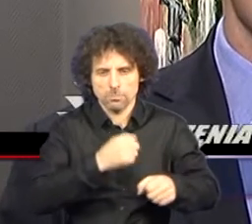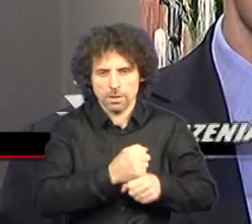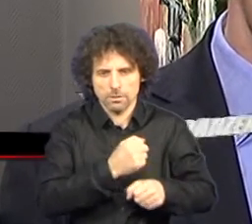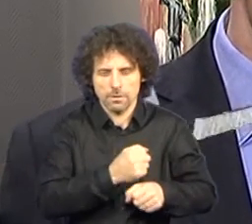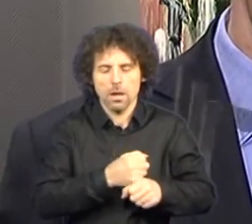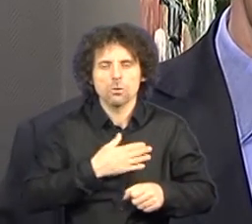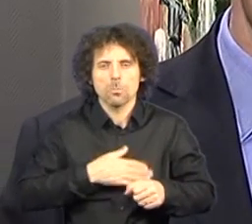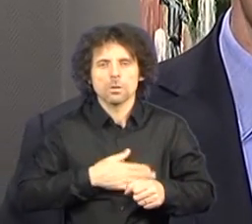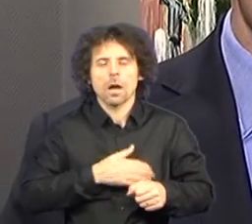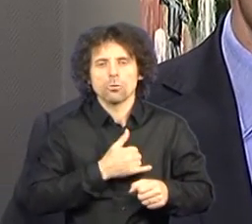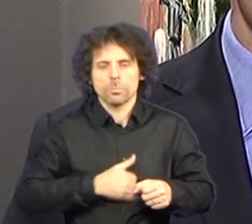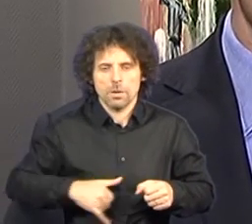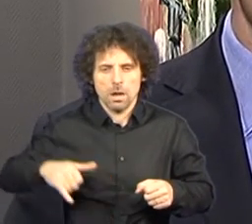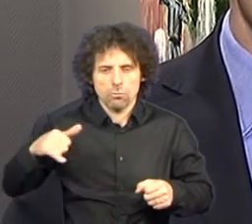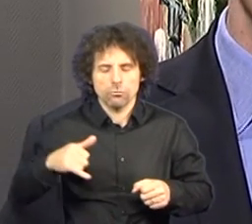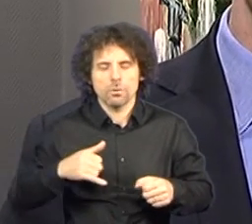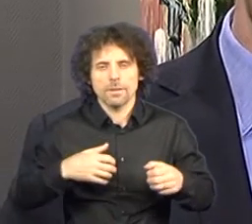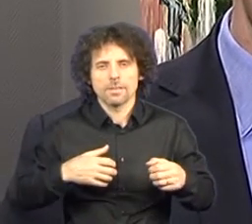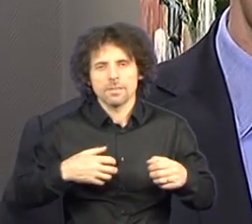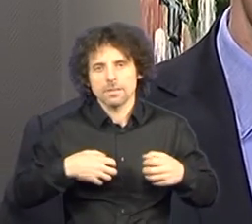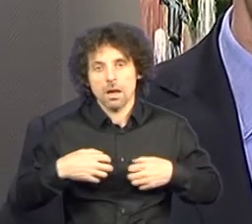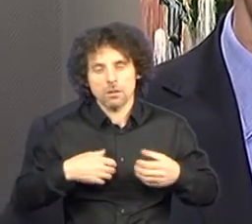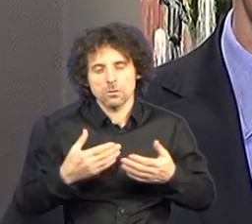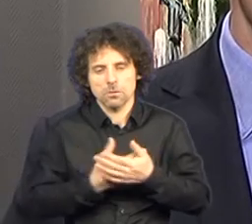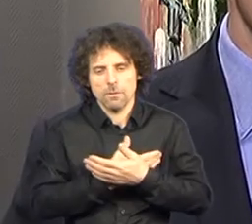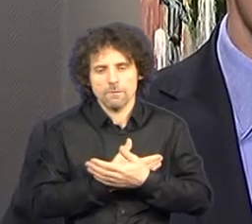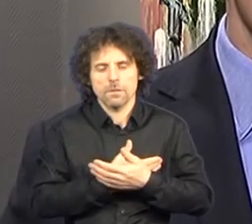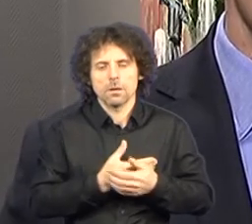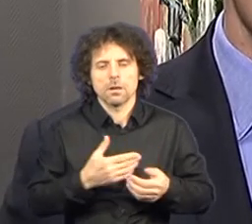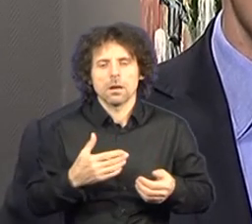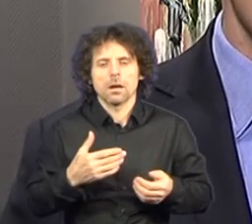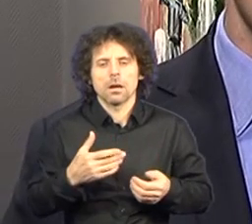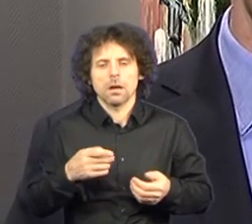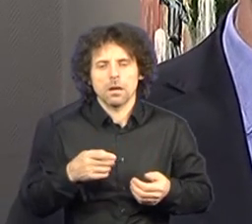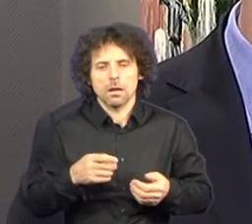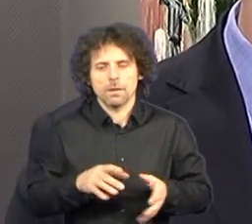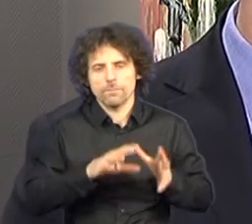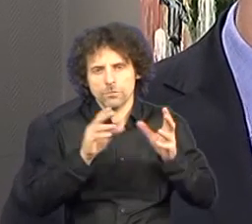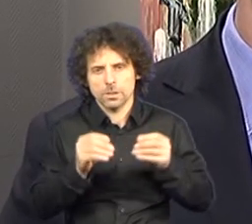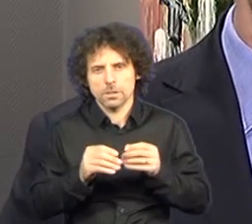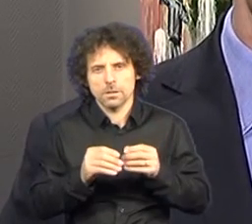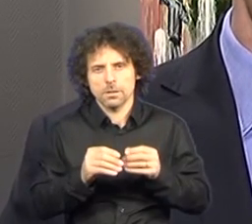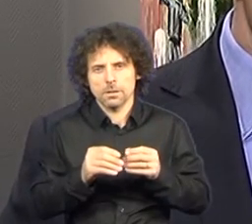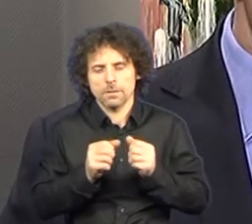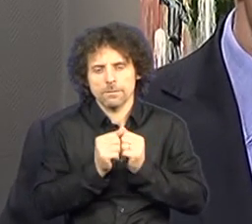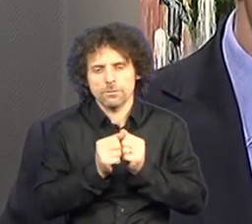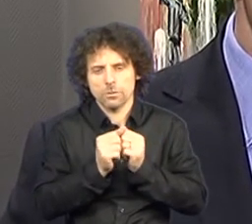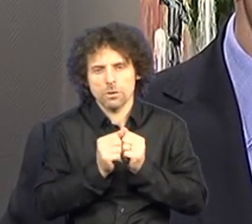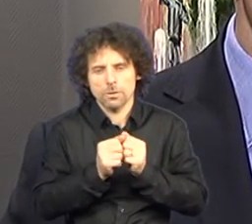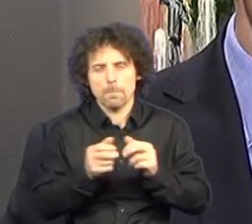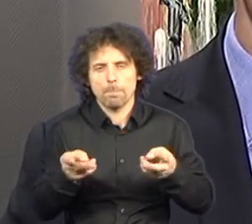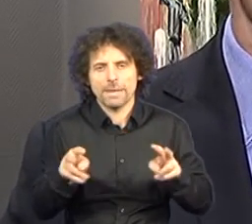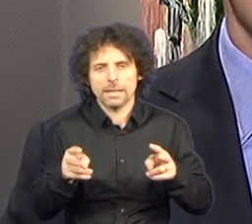uroczystość jubileuszowa w Teatrze Nowym. Może to jeszcze nie koniec, bo 18 czerwca zapraszamy wszystkich mieszkańców Zabrza na piknik